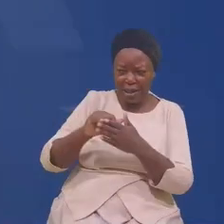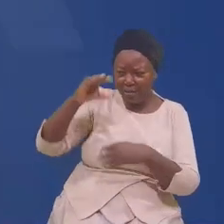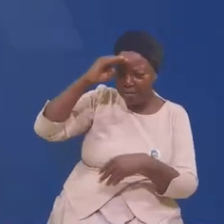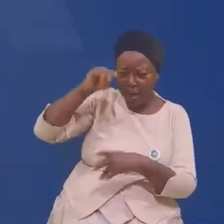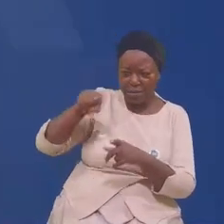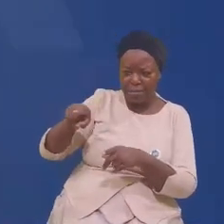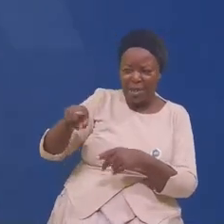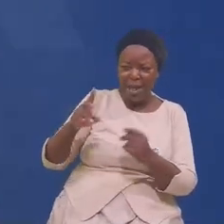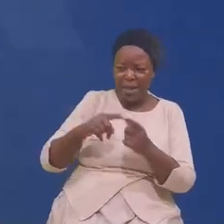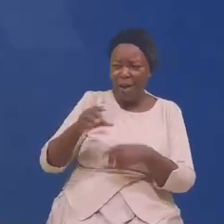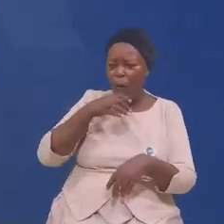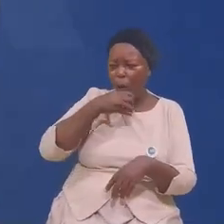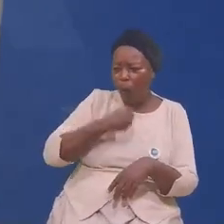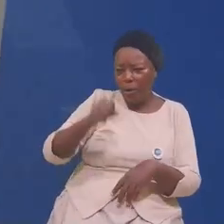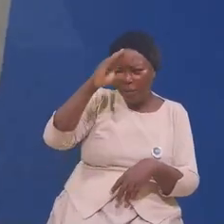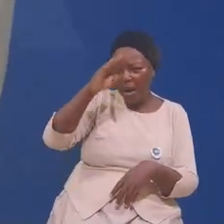un vieux,